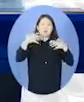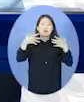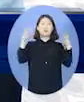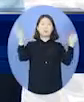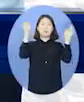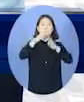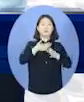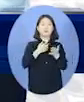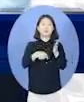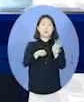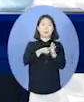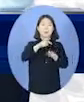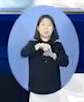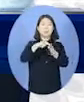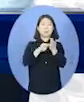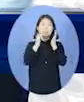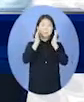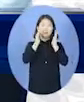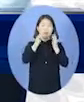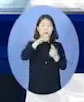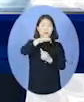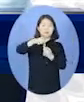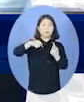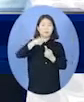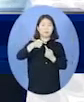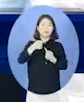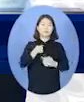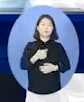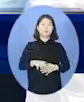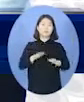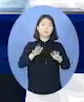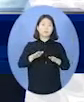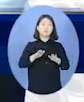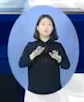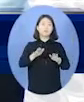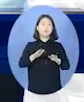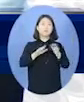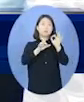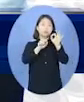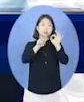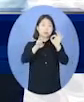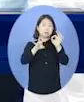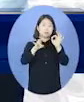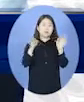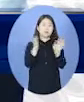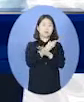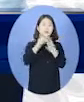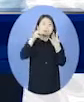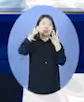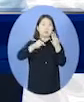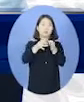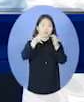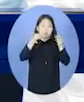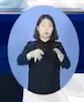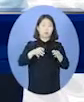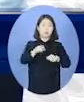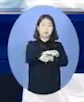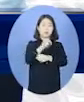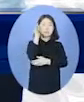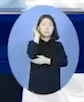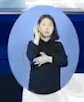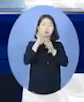심리학을 운영한다는 소식입니다. 프로그램은 오는 25일부터 4주간 운영되는데요. 이번 특강 프로그램을